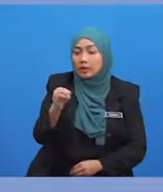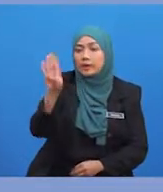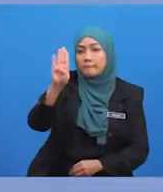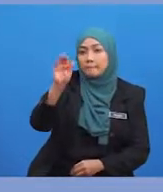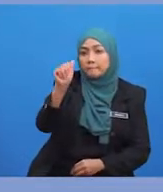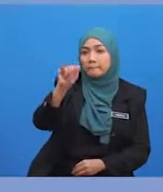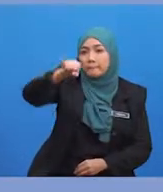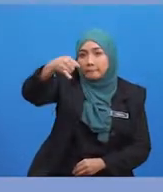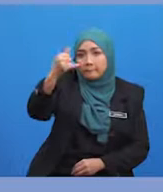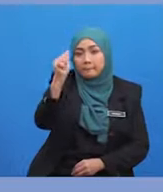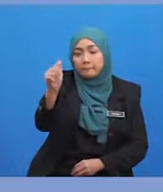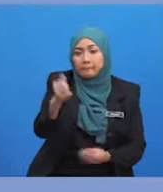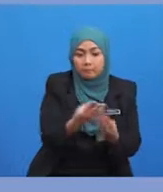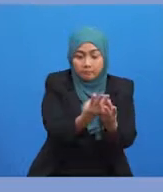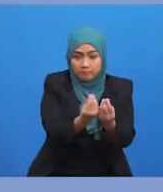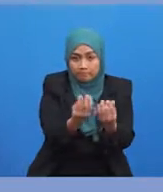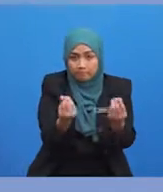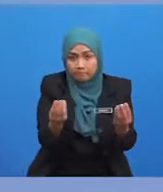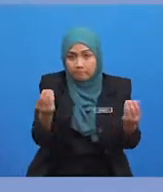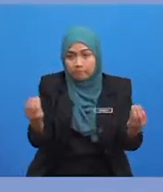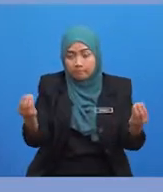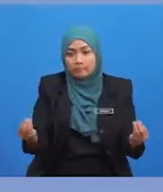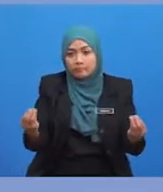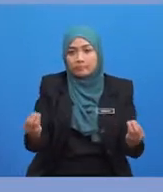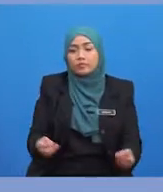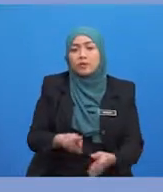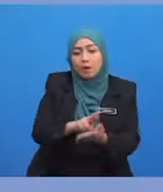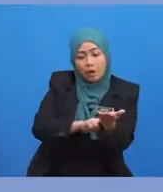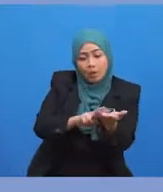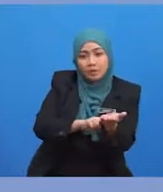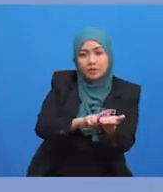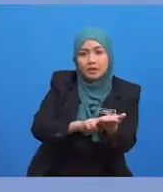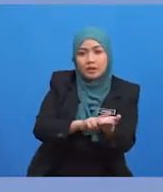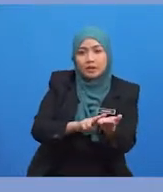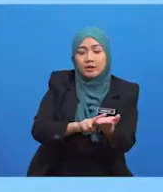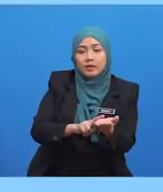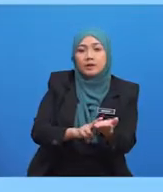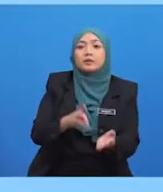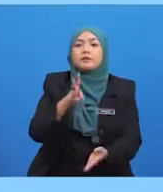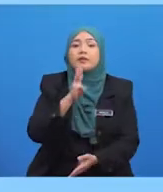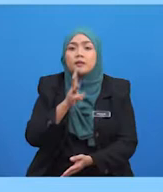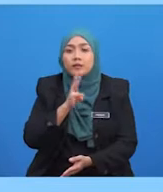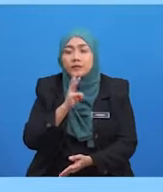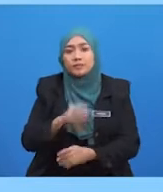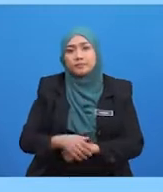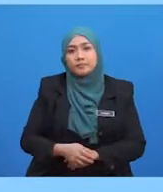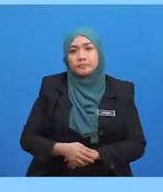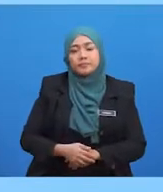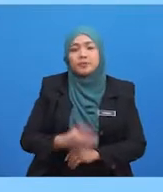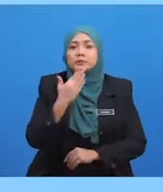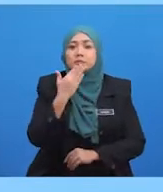dan juga rawatan kepada sisa kumbahan najis dan rawatan air. Terima kasih